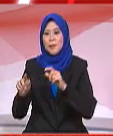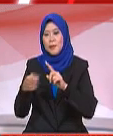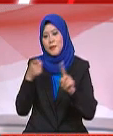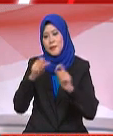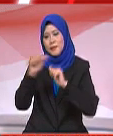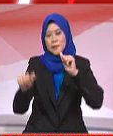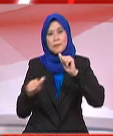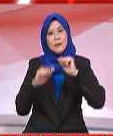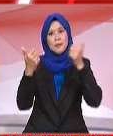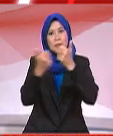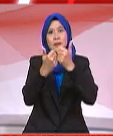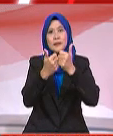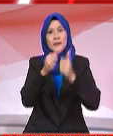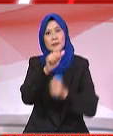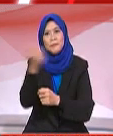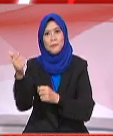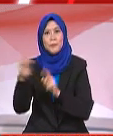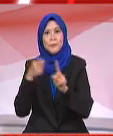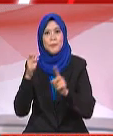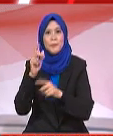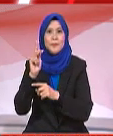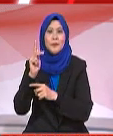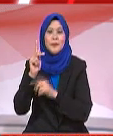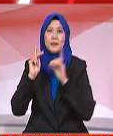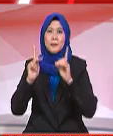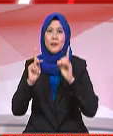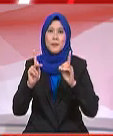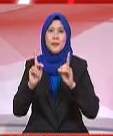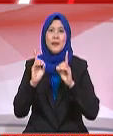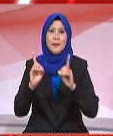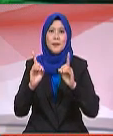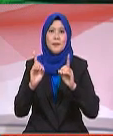lain selain Kementerian Pendidikan Malaysia.